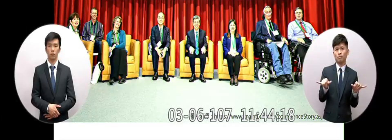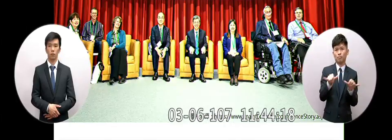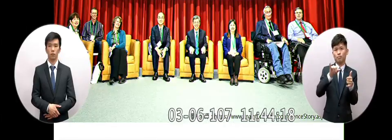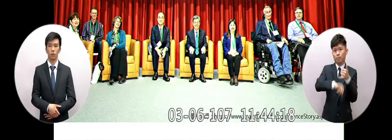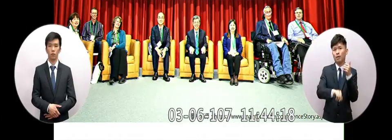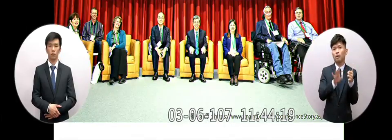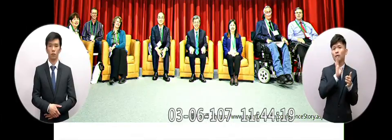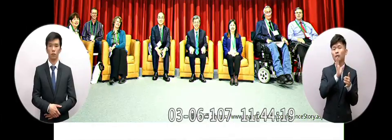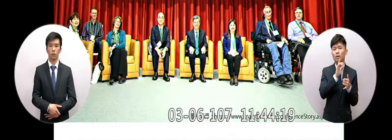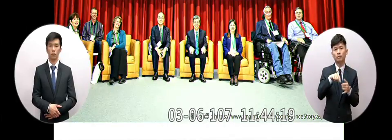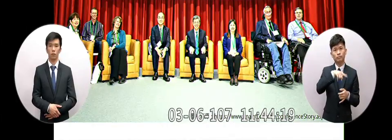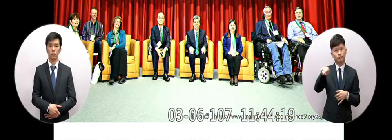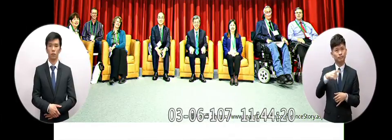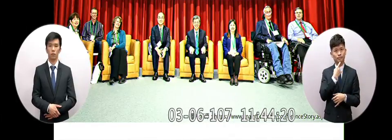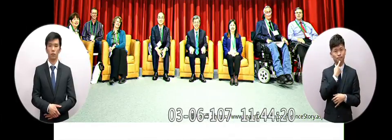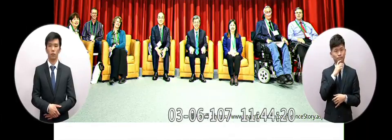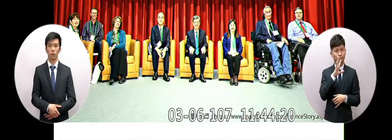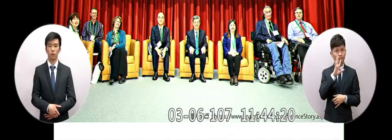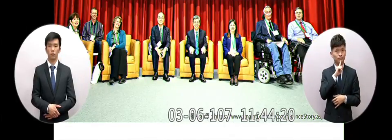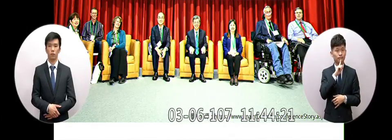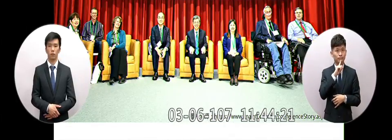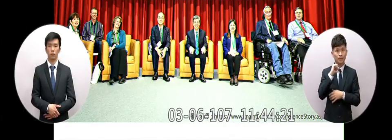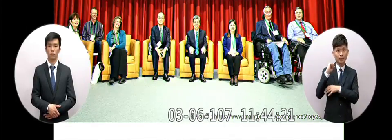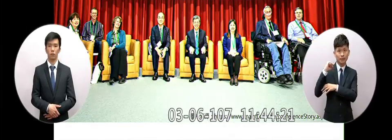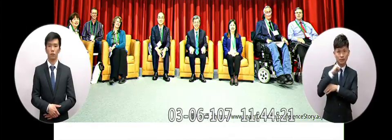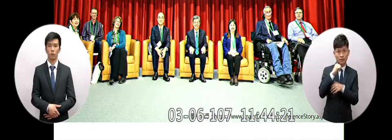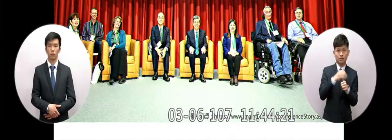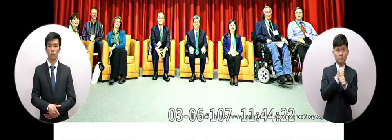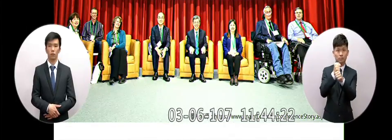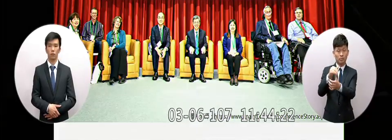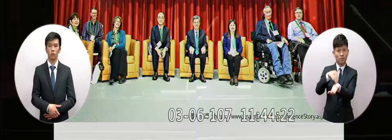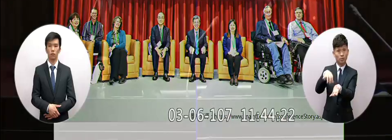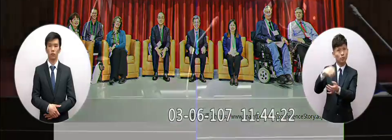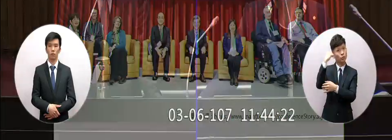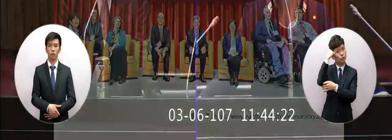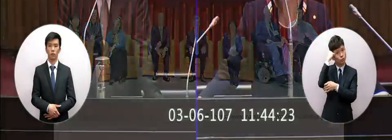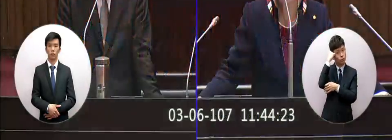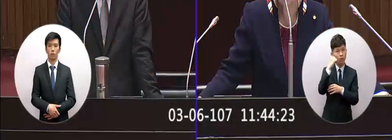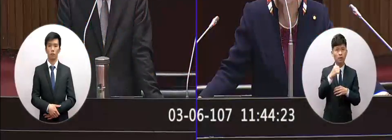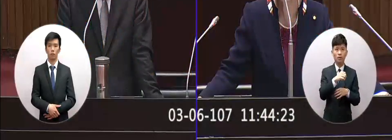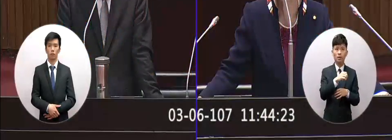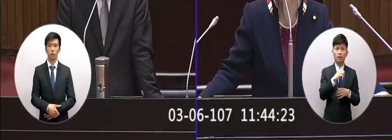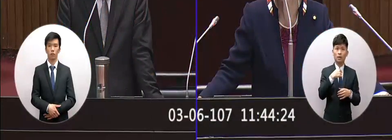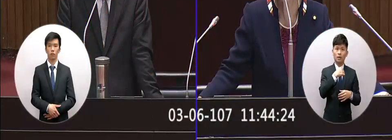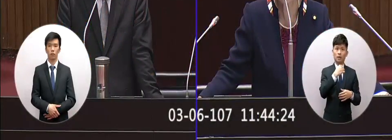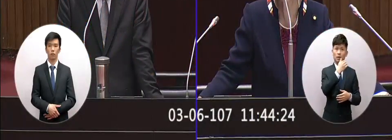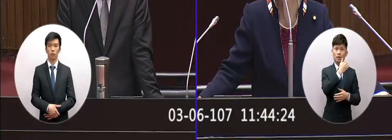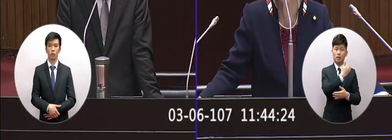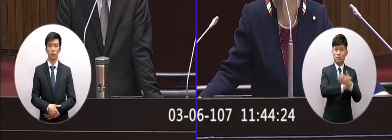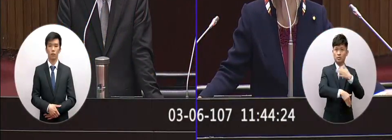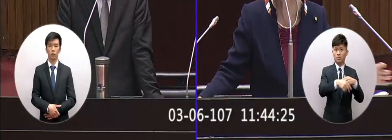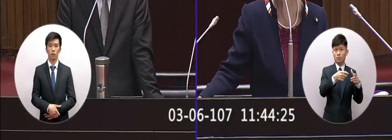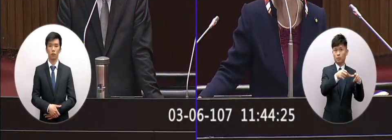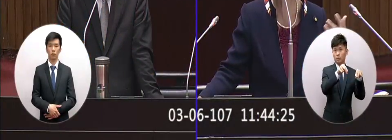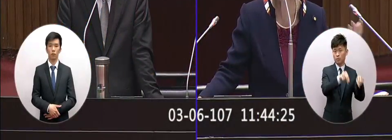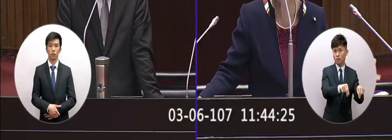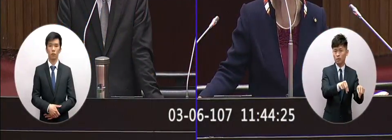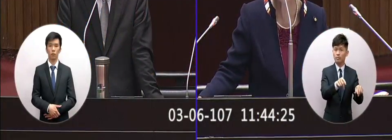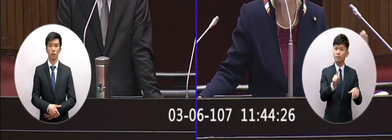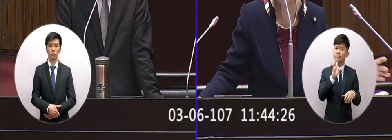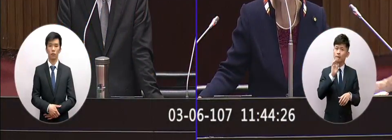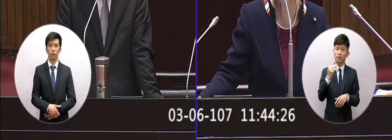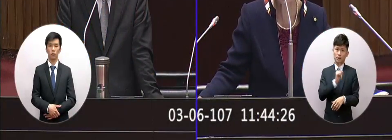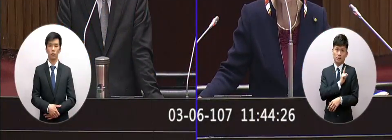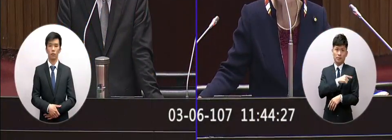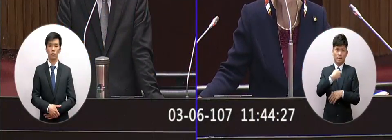会觉得很奇怪，说为什么强制住院会是违反人权公约？因为强制住院呢，它是当有自伤或是伤